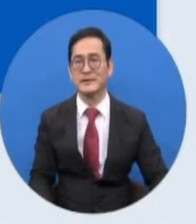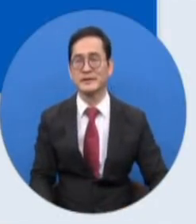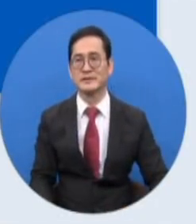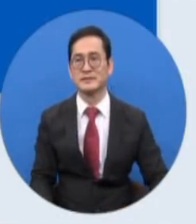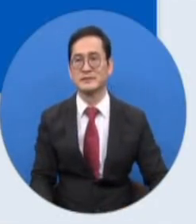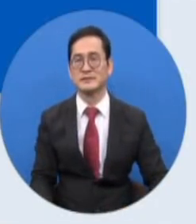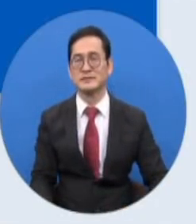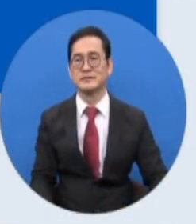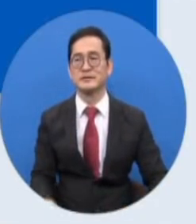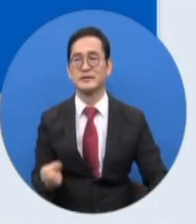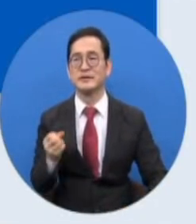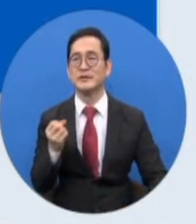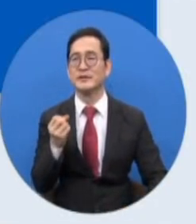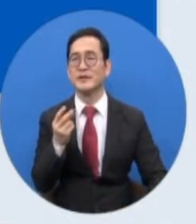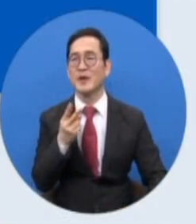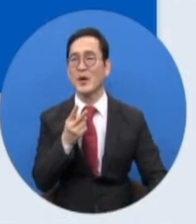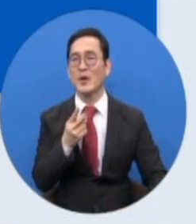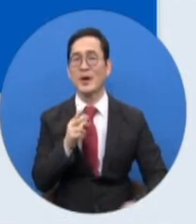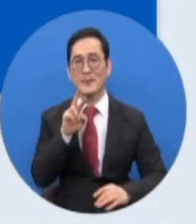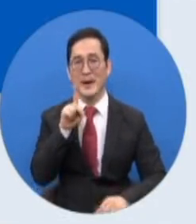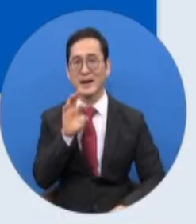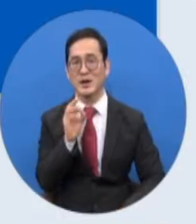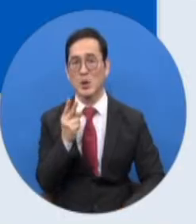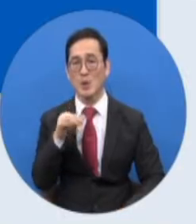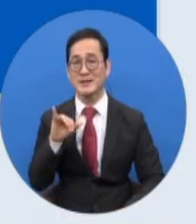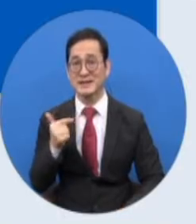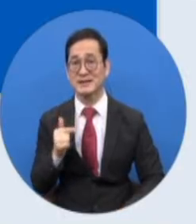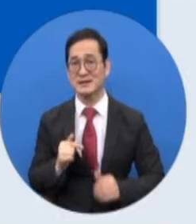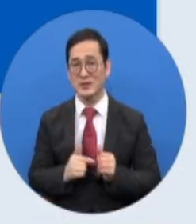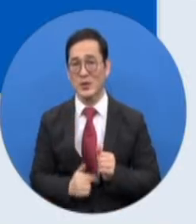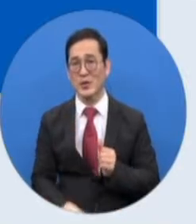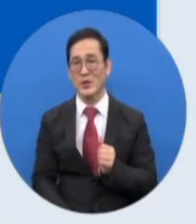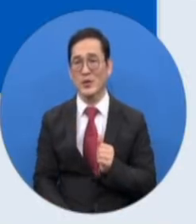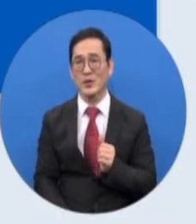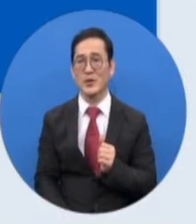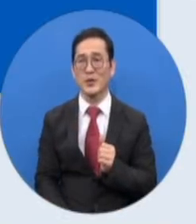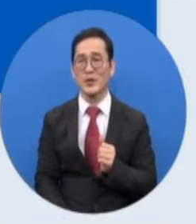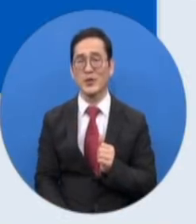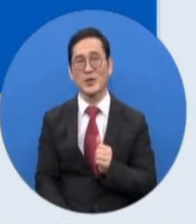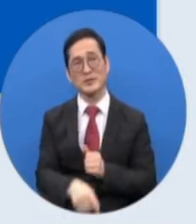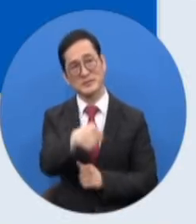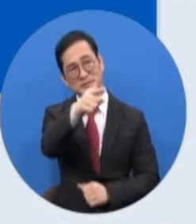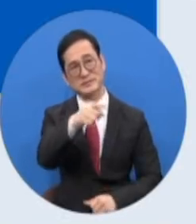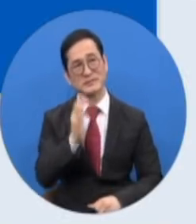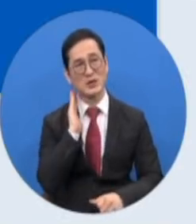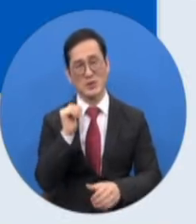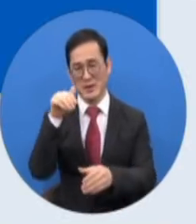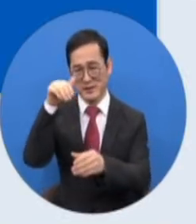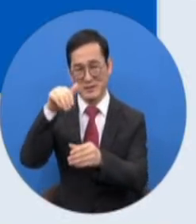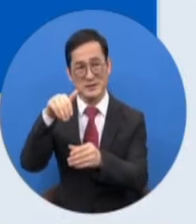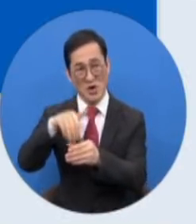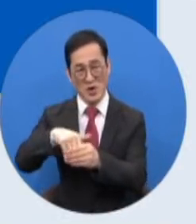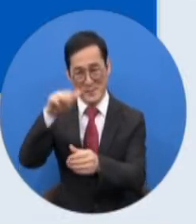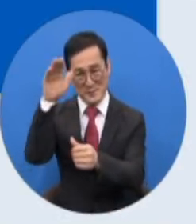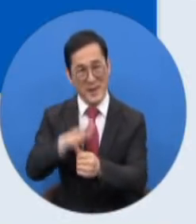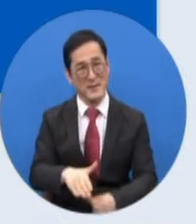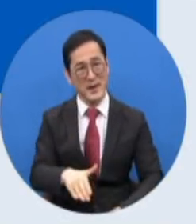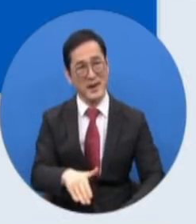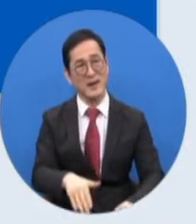대권 주자였던 소장파 박용진 의원, 돌직구 멤버 출신인데 대선 패배 원인은 내로남불의 정당하다.